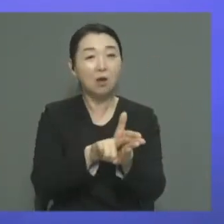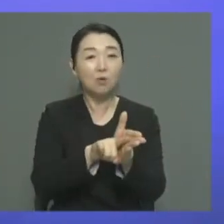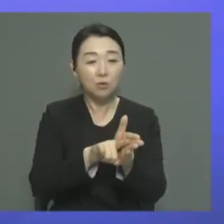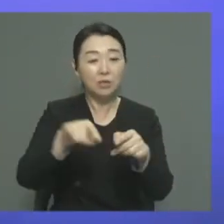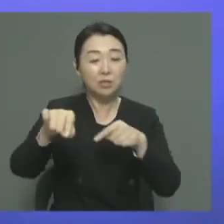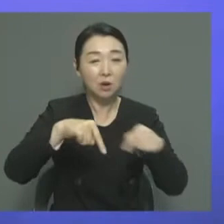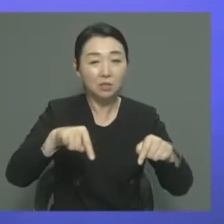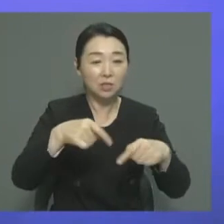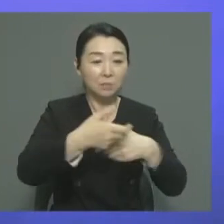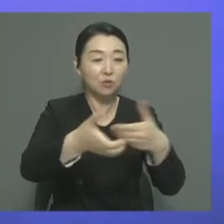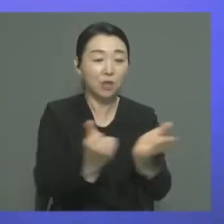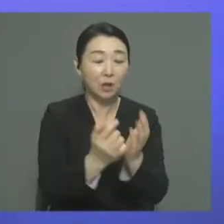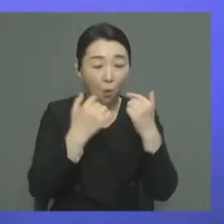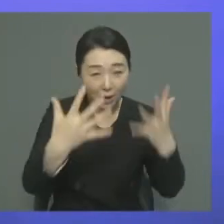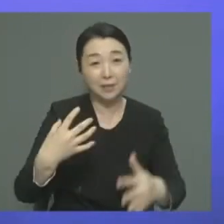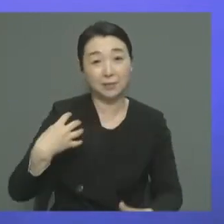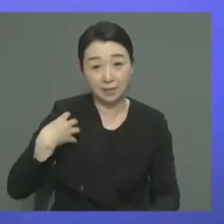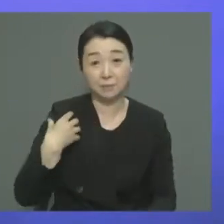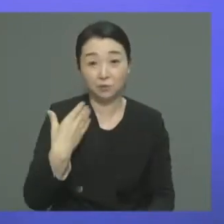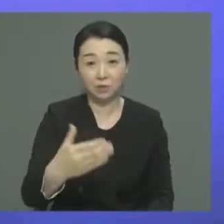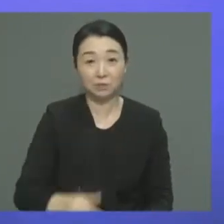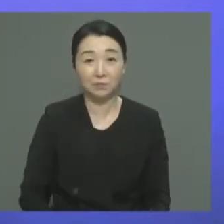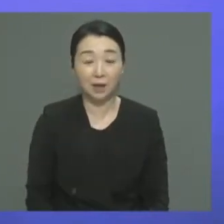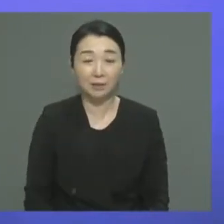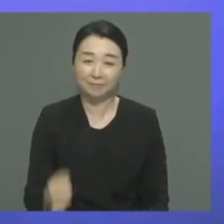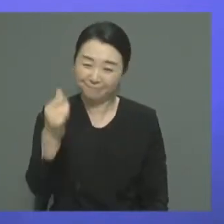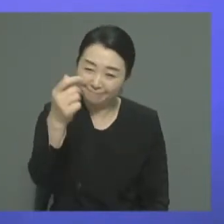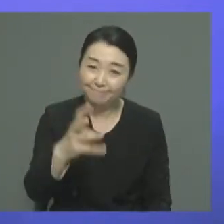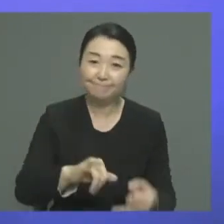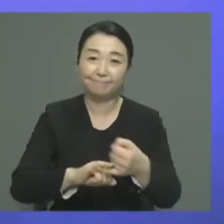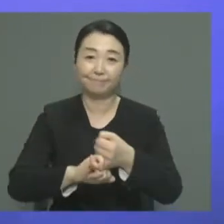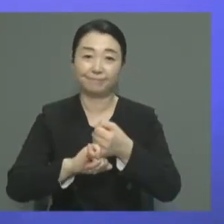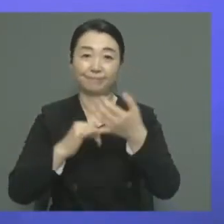것입니다 몇 가지 약속을 드리겠습니다